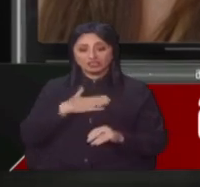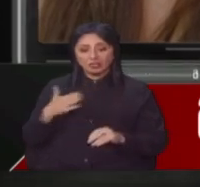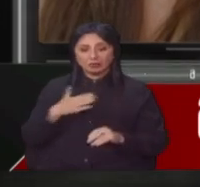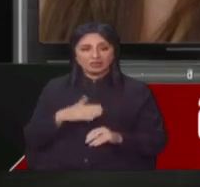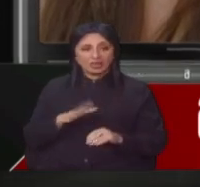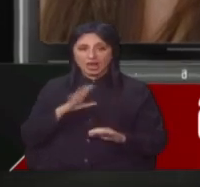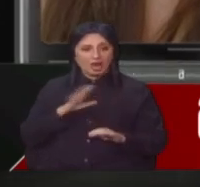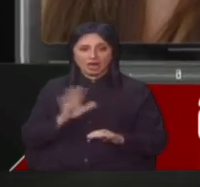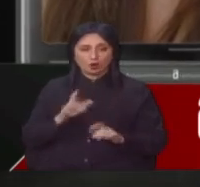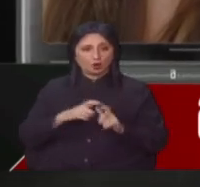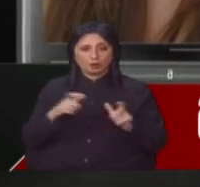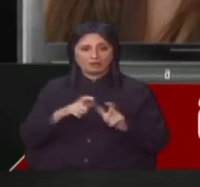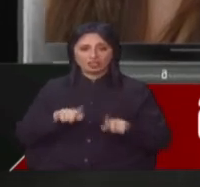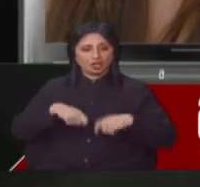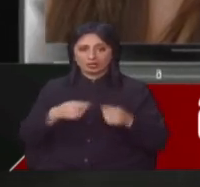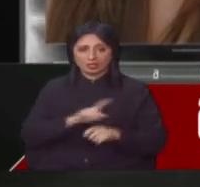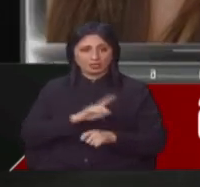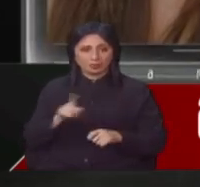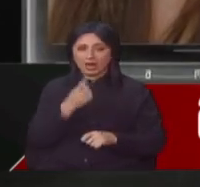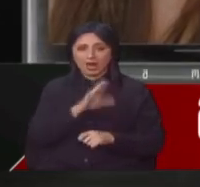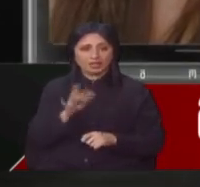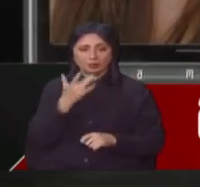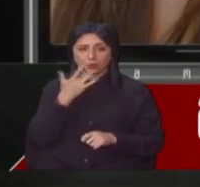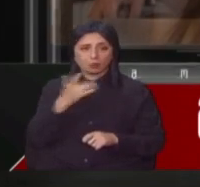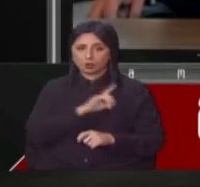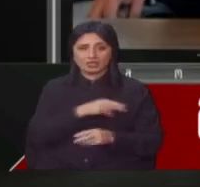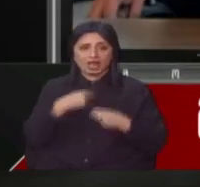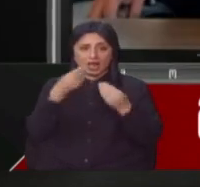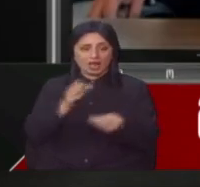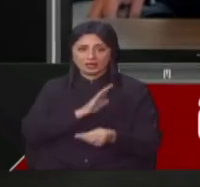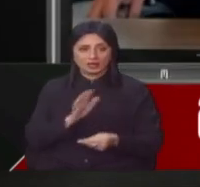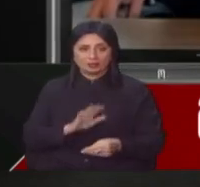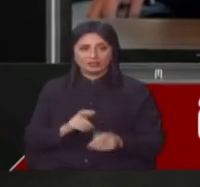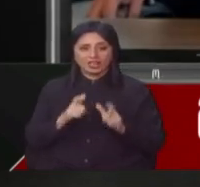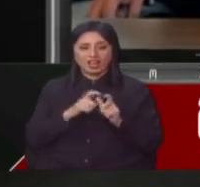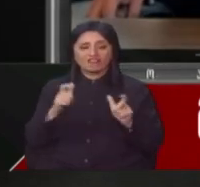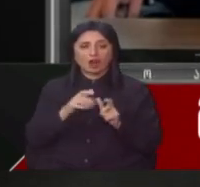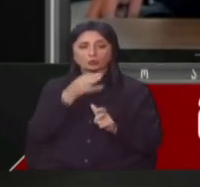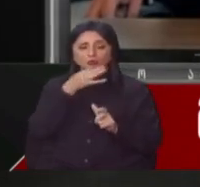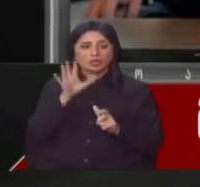მხრიდან არ მომხდარა ვაუჩერების გადაცემა არცერთი პოლიტიკური ძალისთვის.